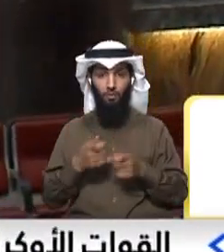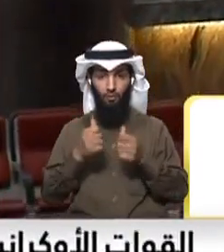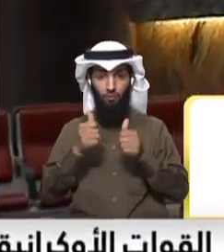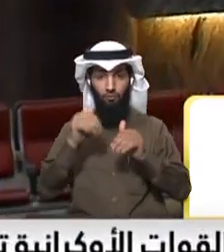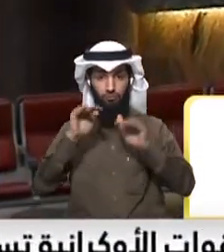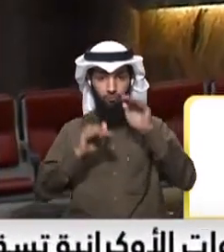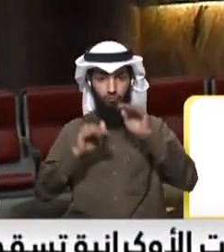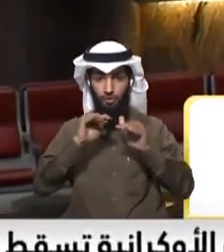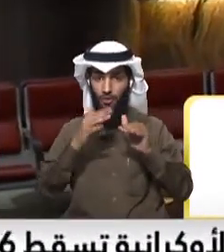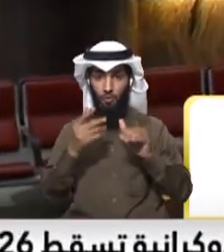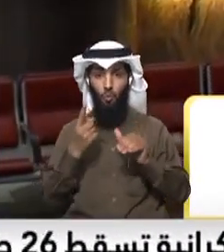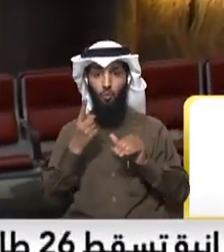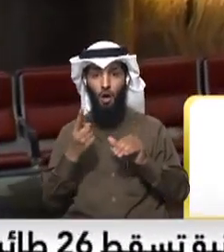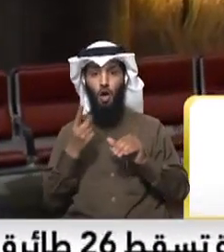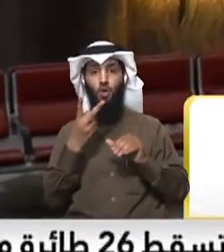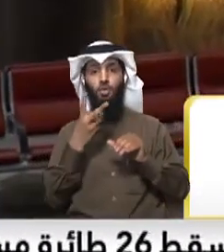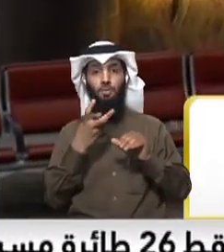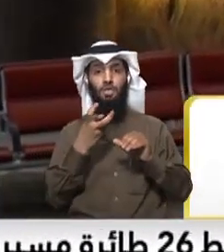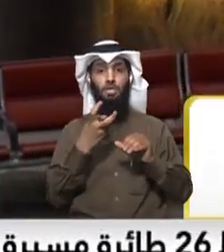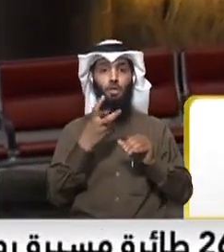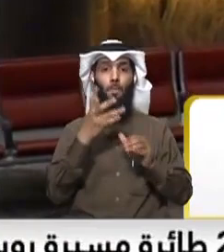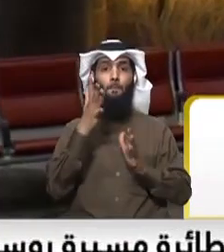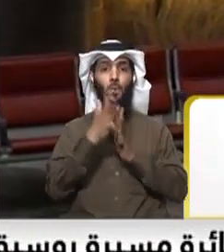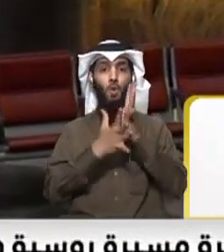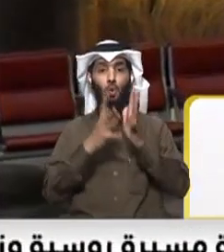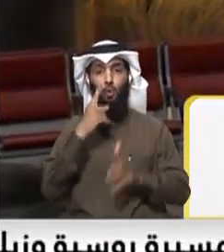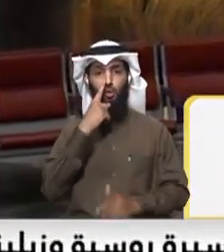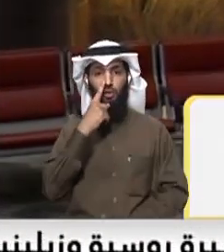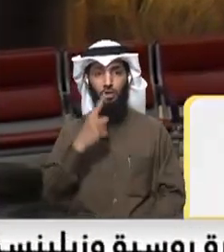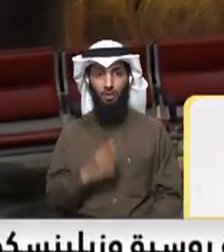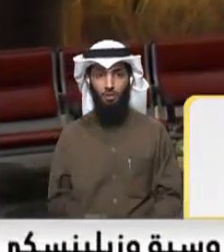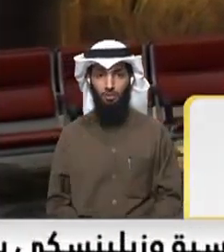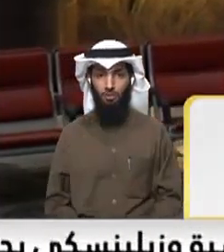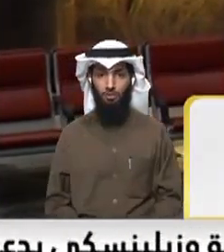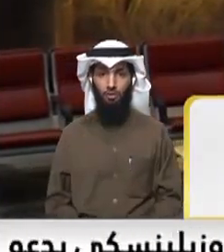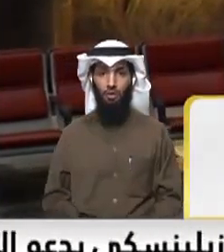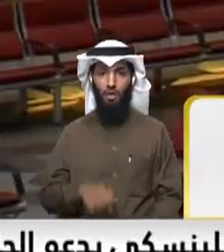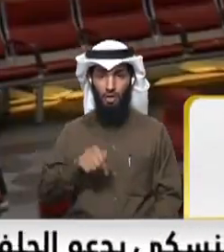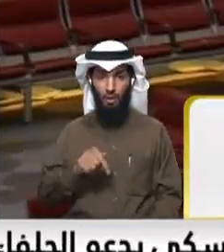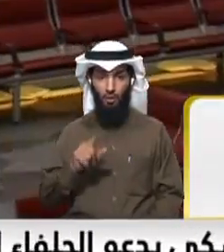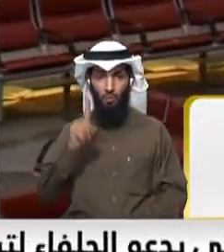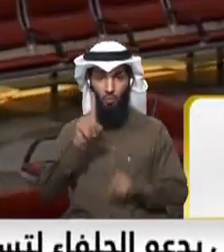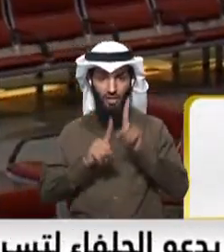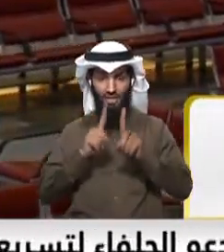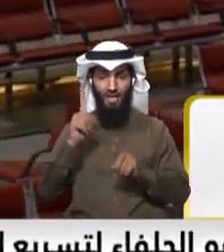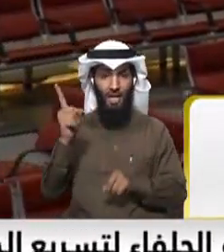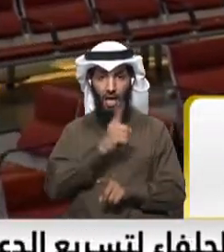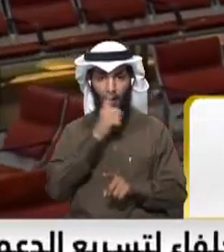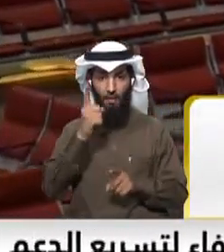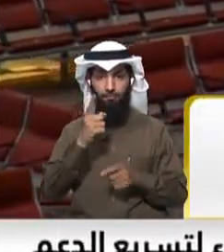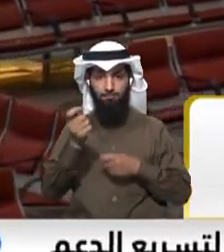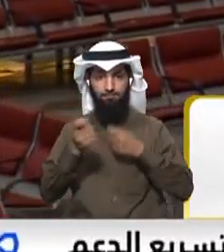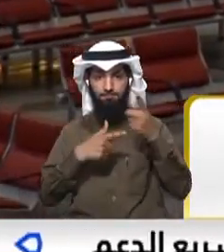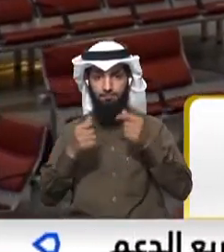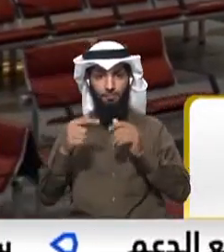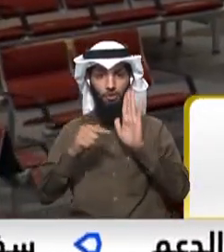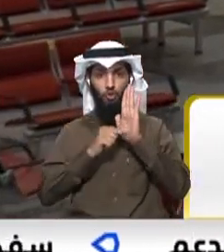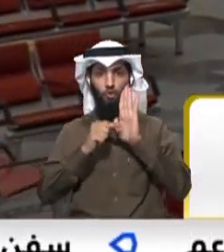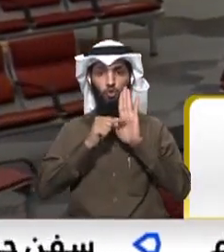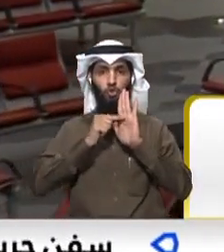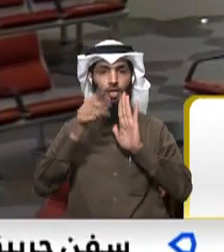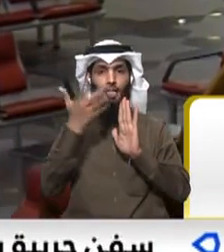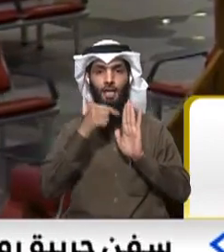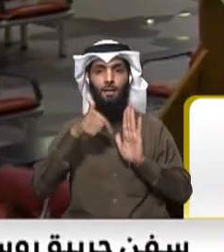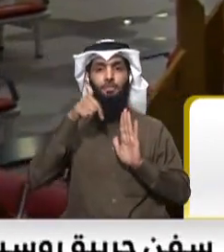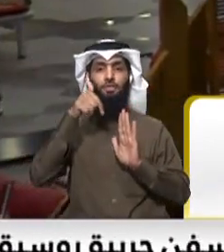مستوى 71 مليون دينار. المؤشر العام أنهى جلسة التداول مرتفعا بمقدار 6 نقاط، فيما